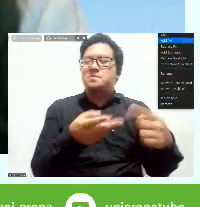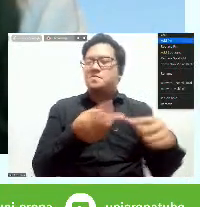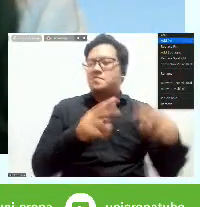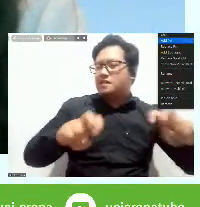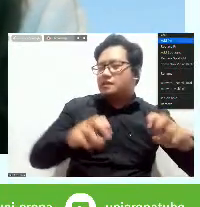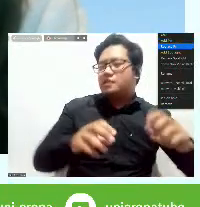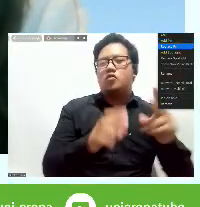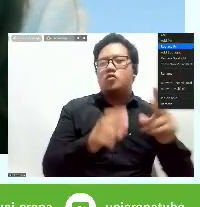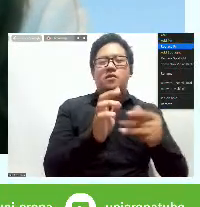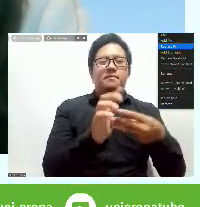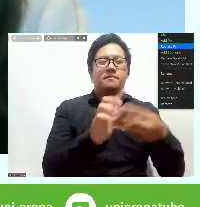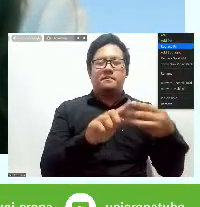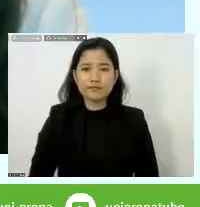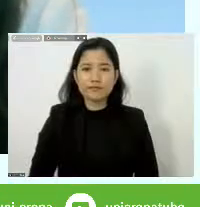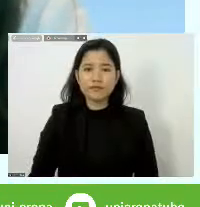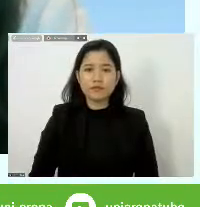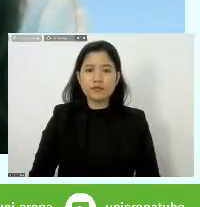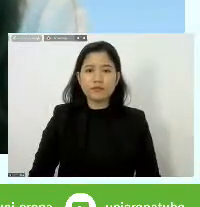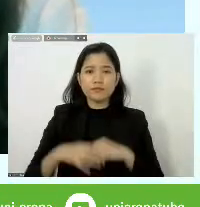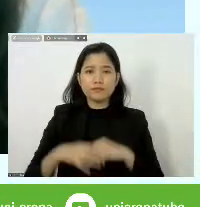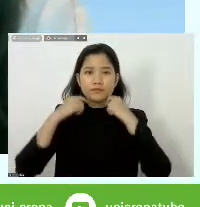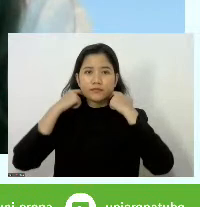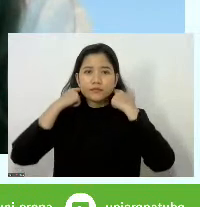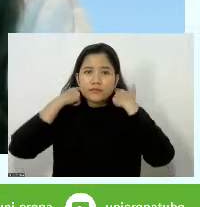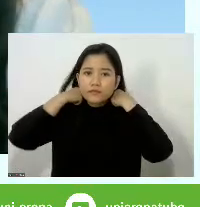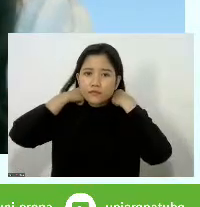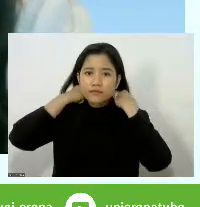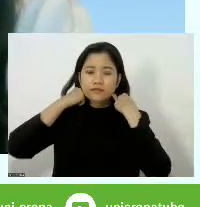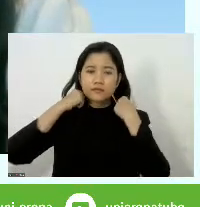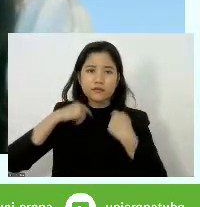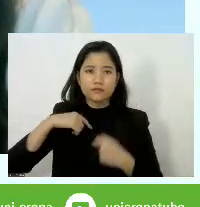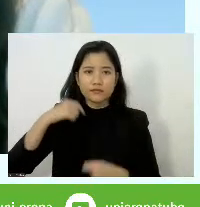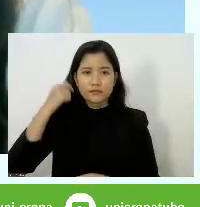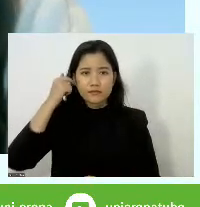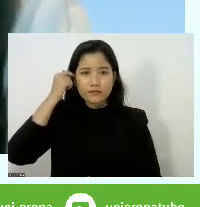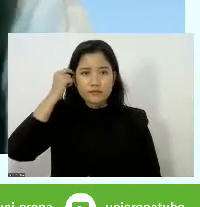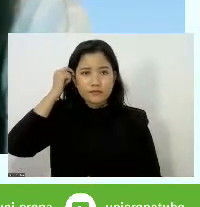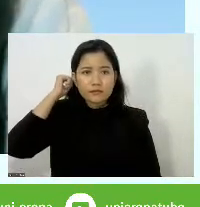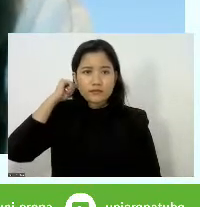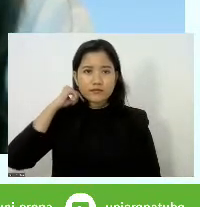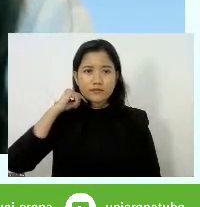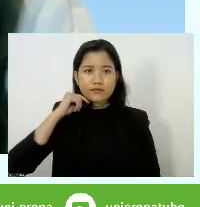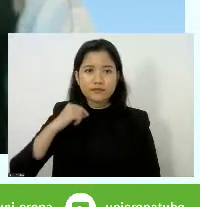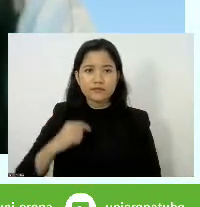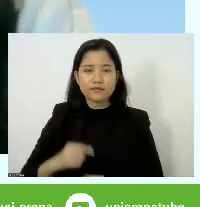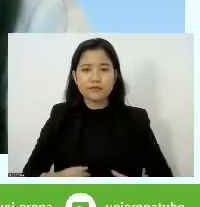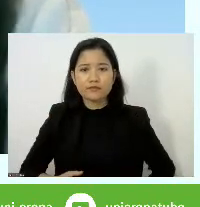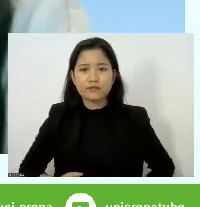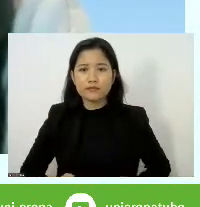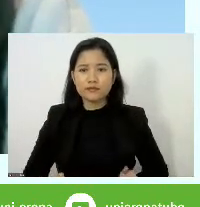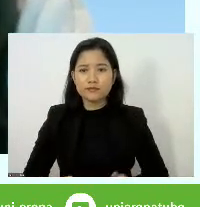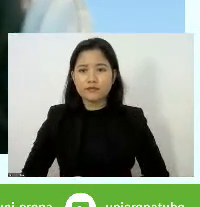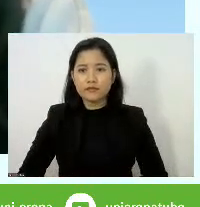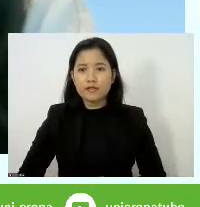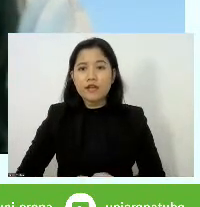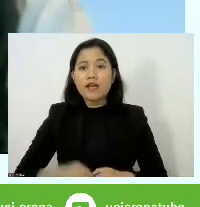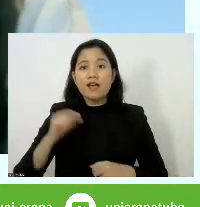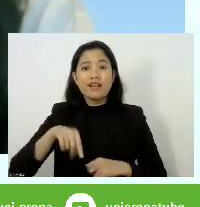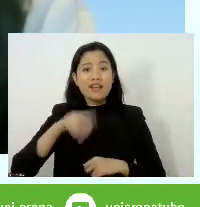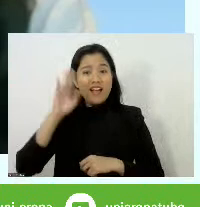Rara apa kabar oke dong Eh nanti Toyota di